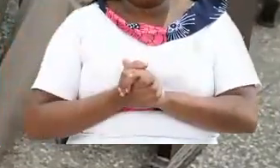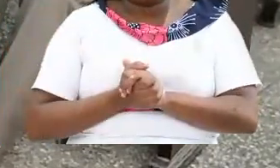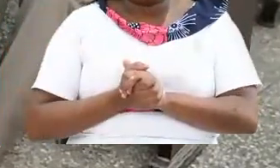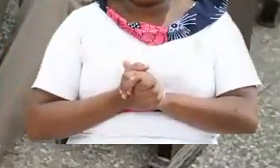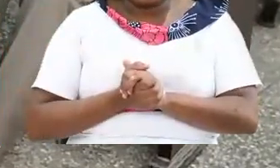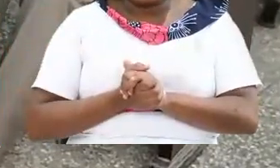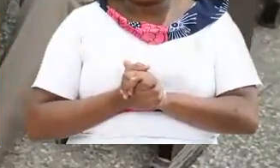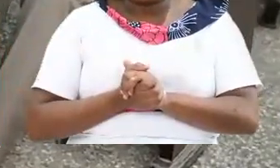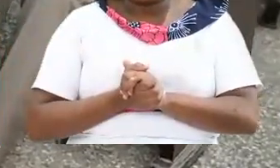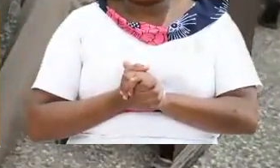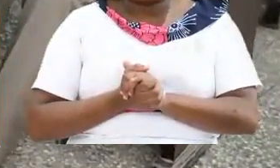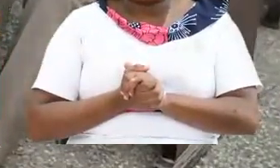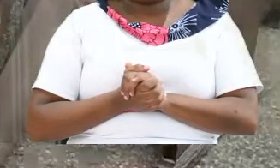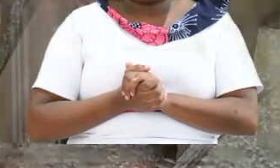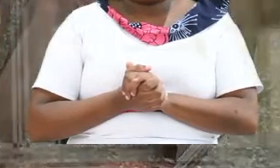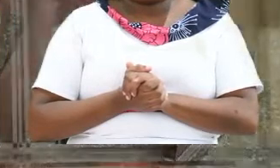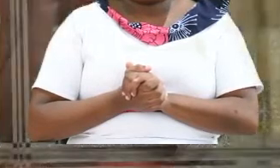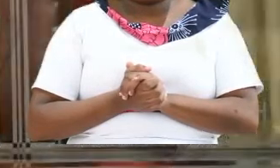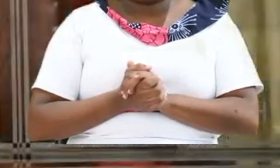mzima.